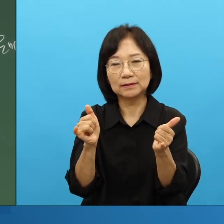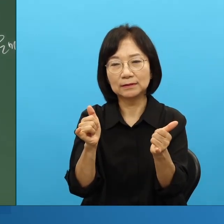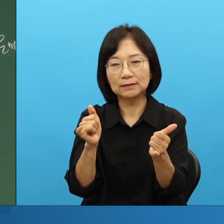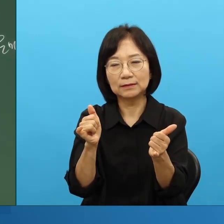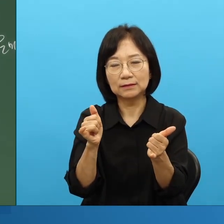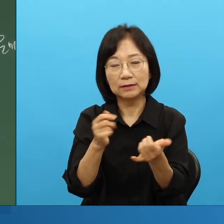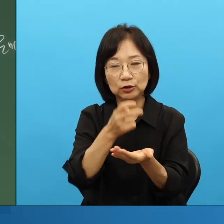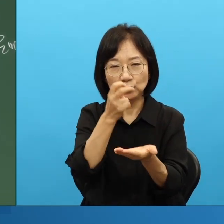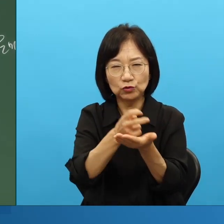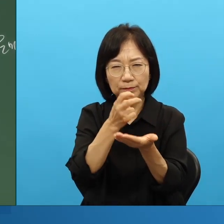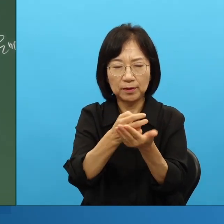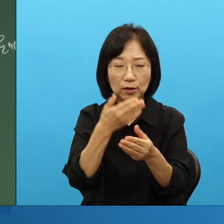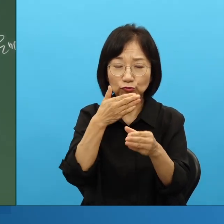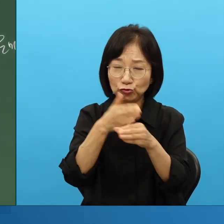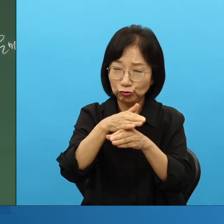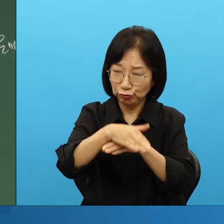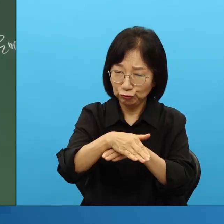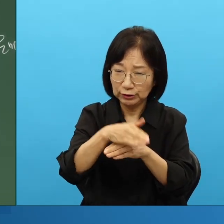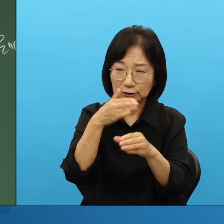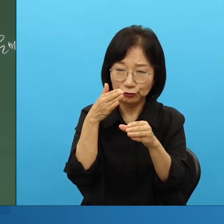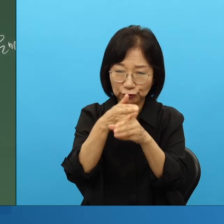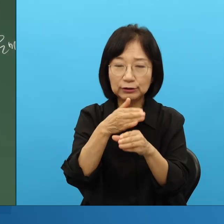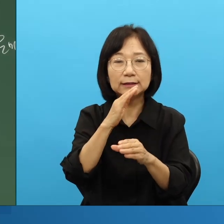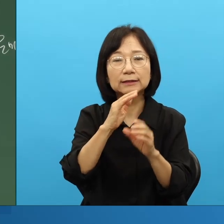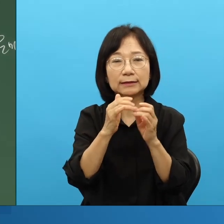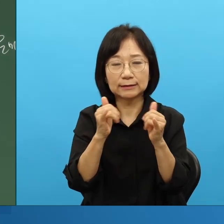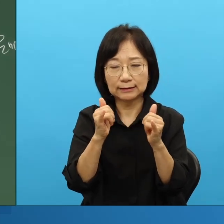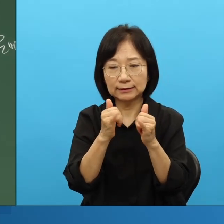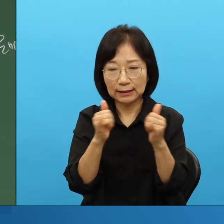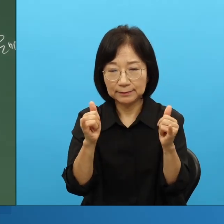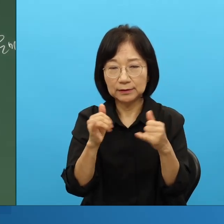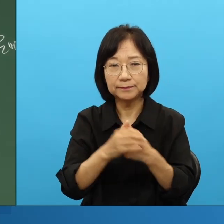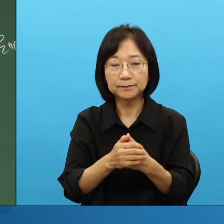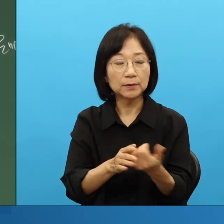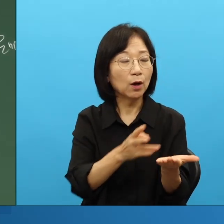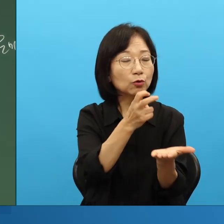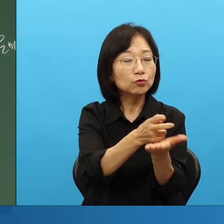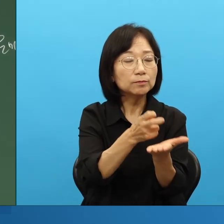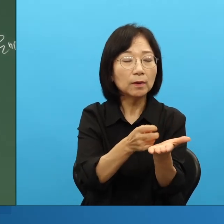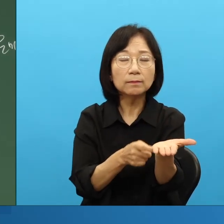这些犹太人不是律法，而是律法主义者. 율법하고 율법주의는 다른 말입니다. 율법은 하나님 말씀이에요, 그렇죠?